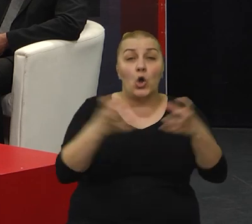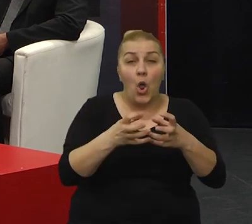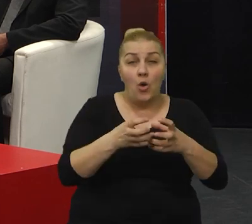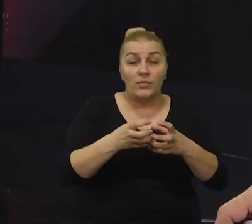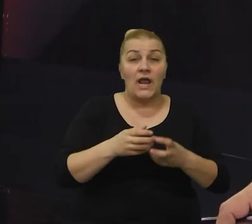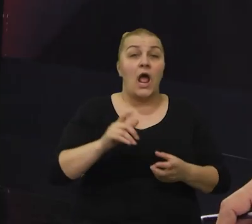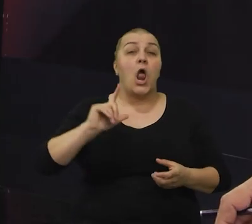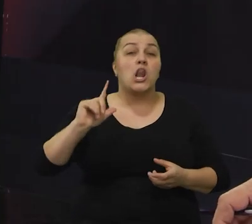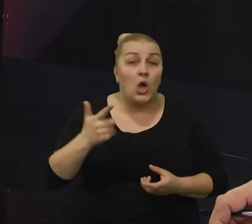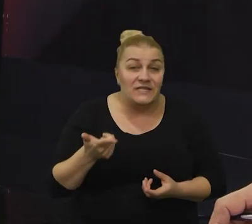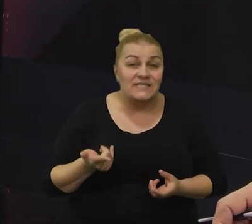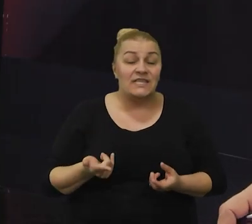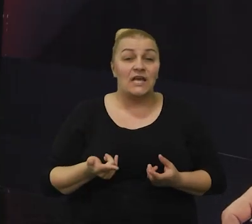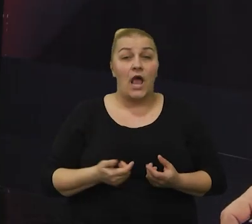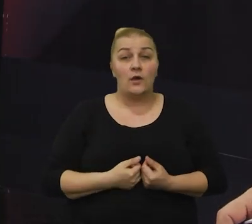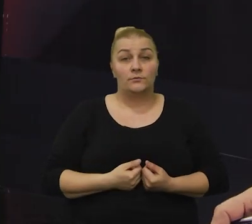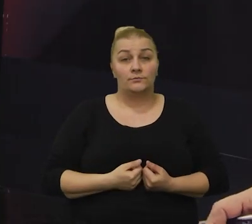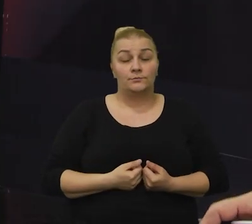skupina, logistika,